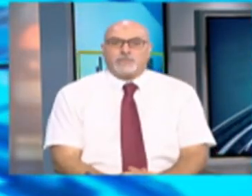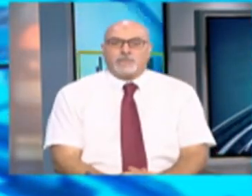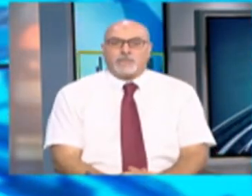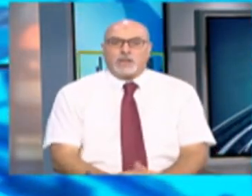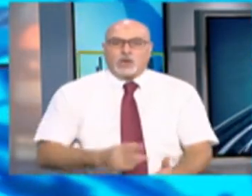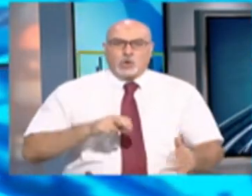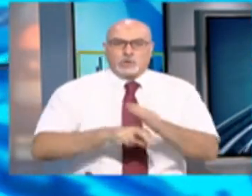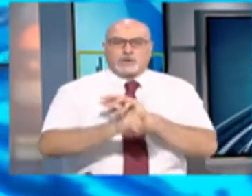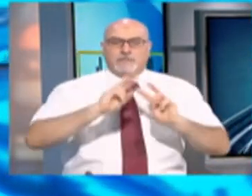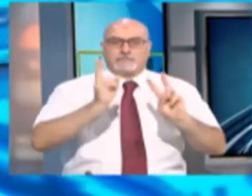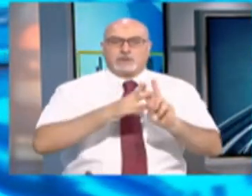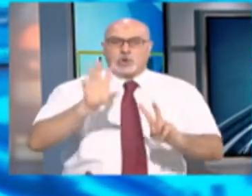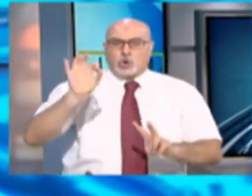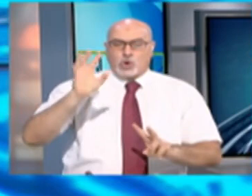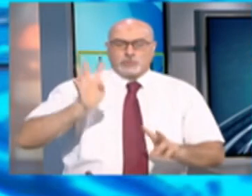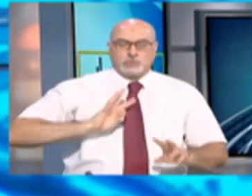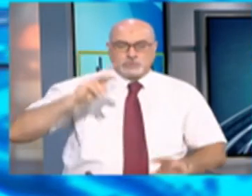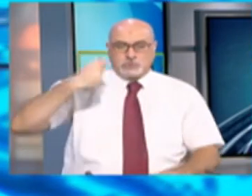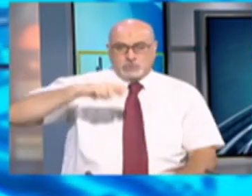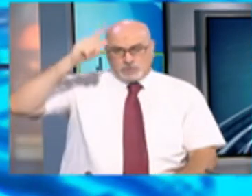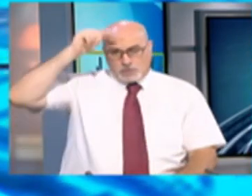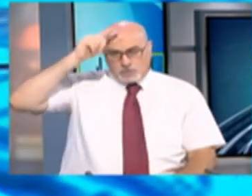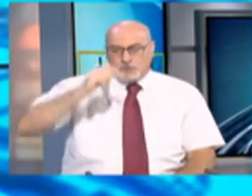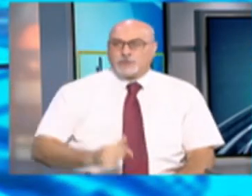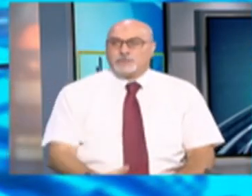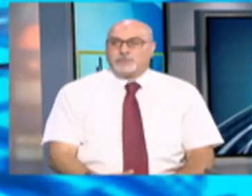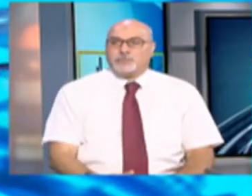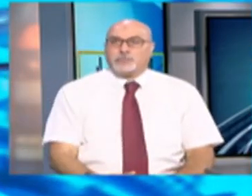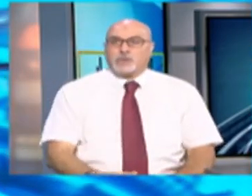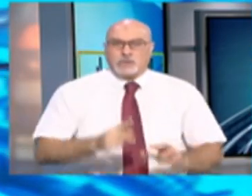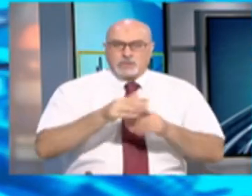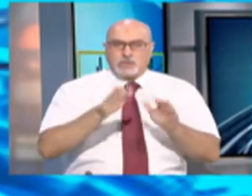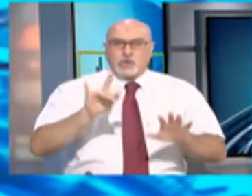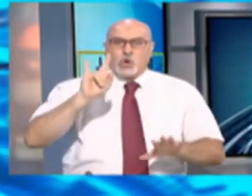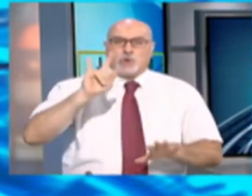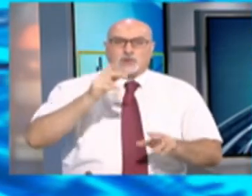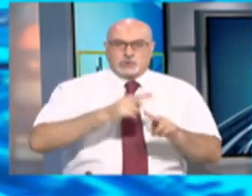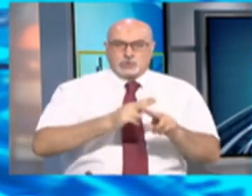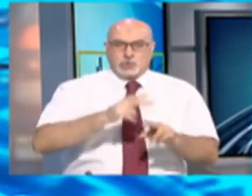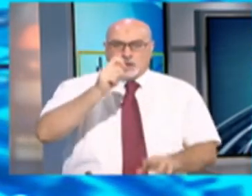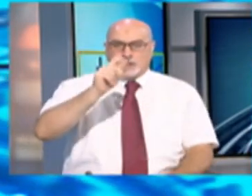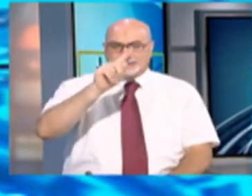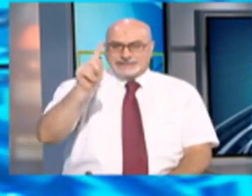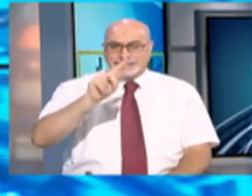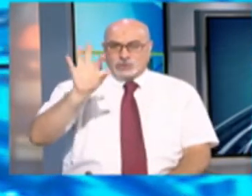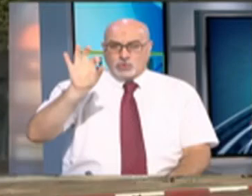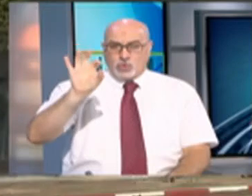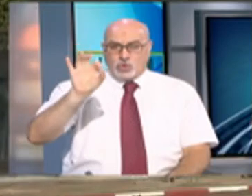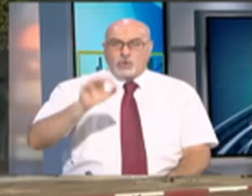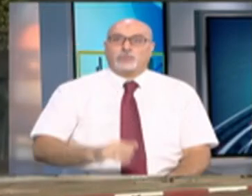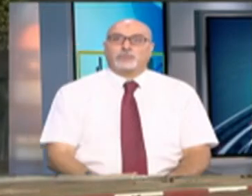وبمدخل مدينة وهران أشرف رئيس الجمهورية السيد عبد المجيد تبون على تدشين فندق أزاد وهران الكبير.